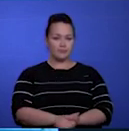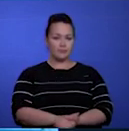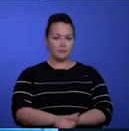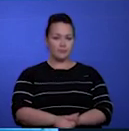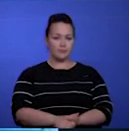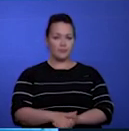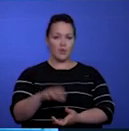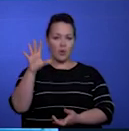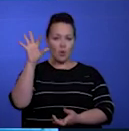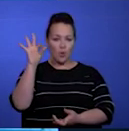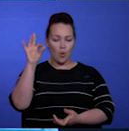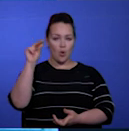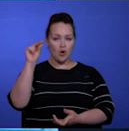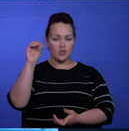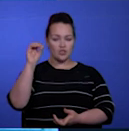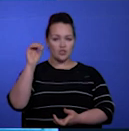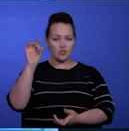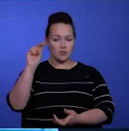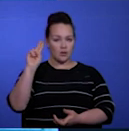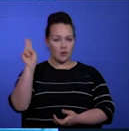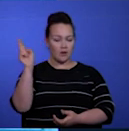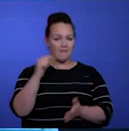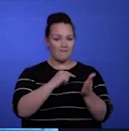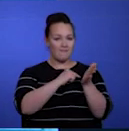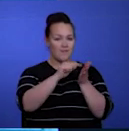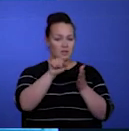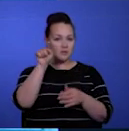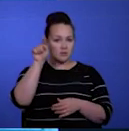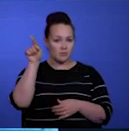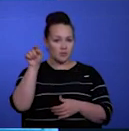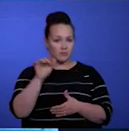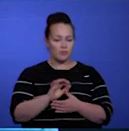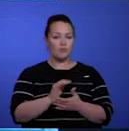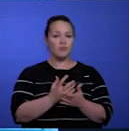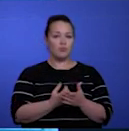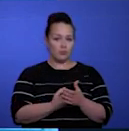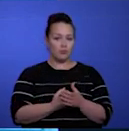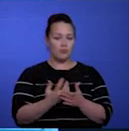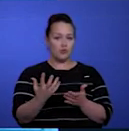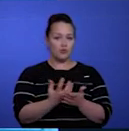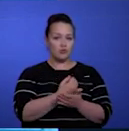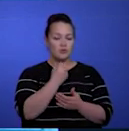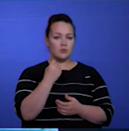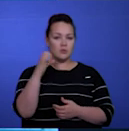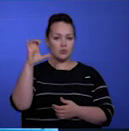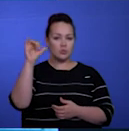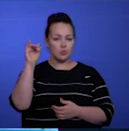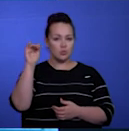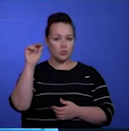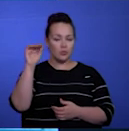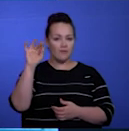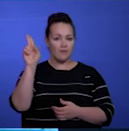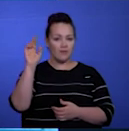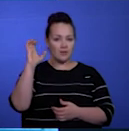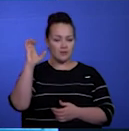очерк выделите там приставку получается суффикс тетрад